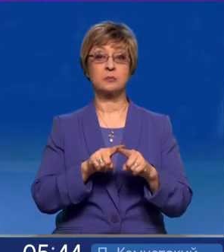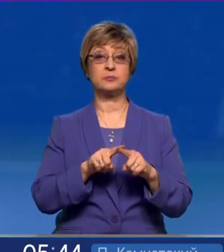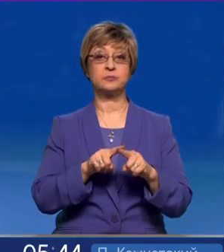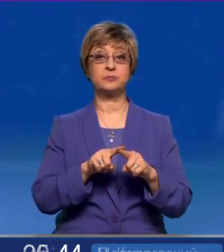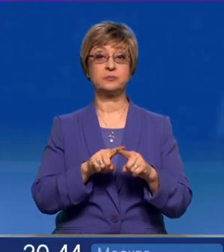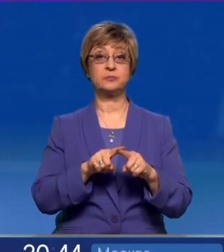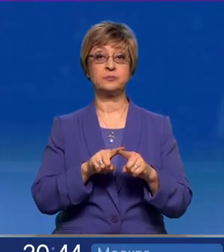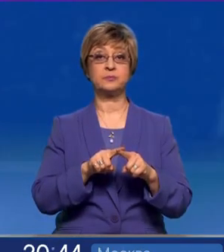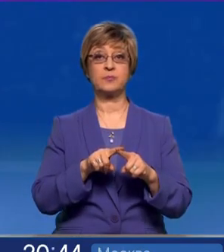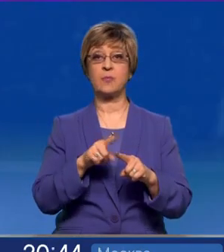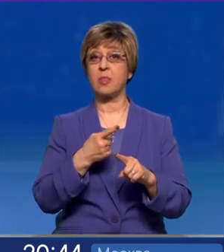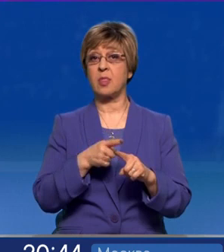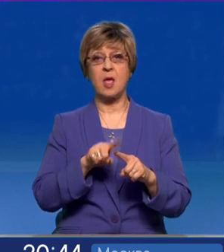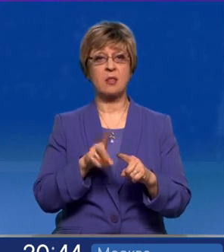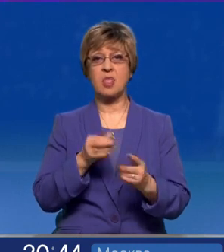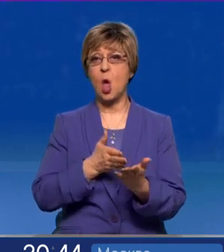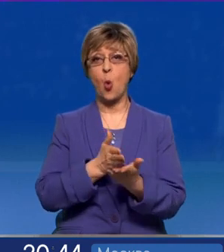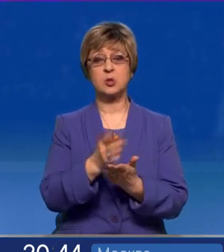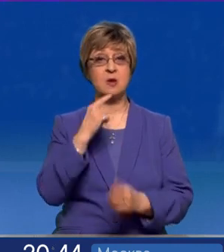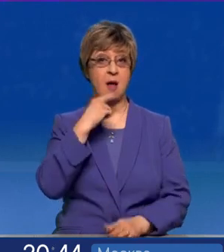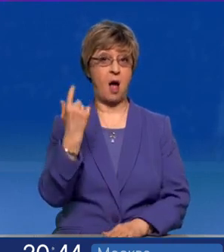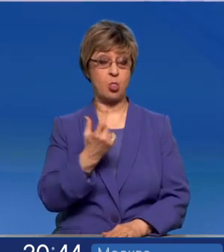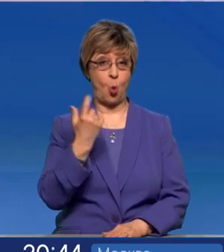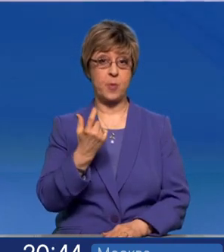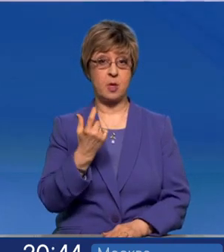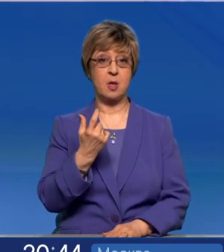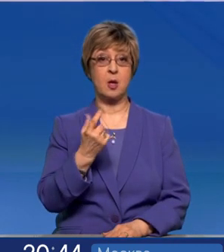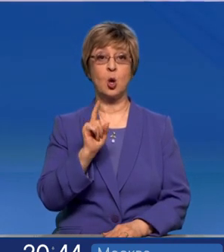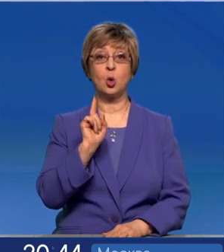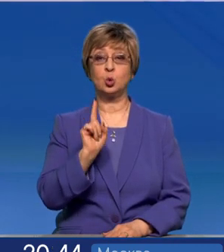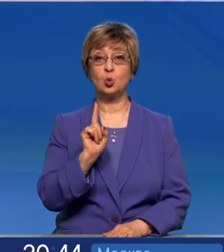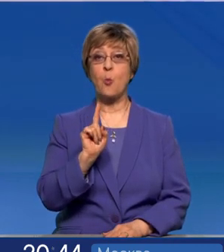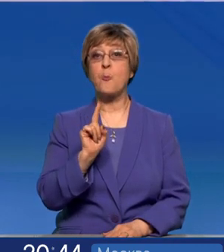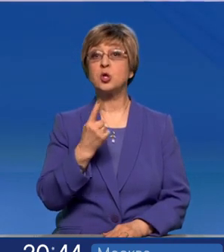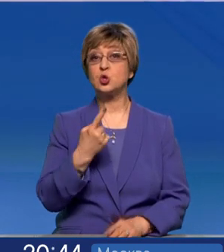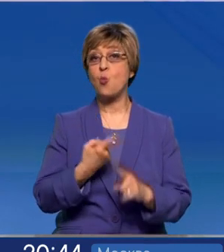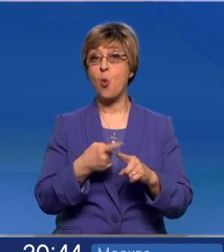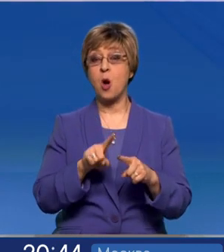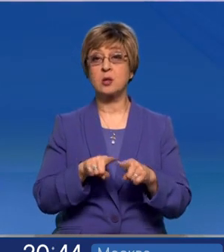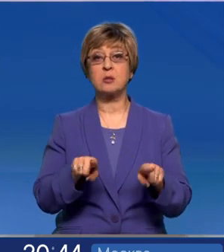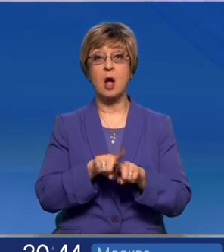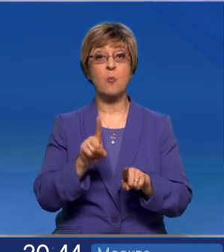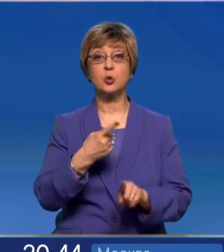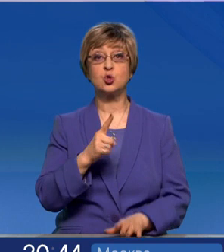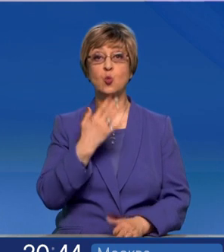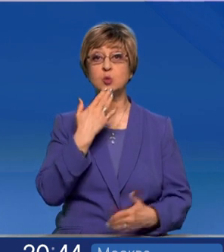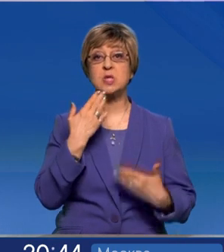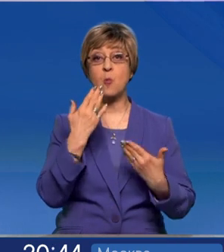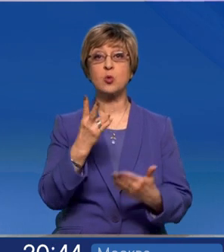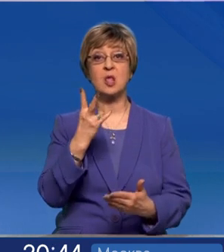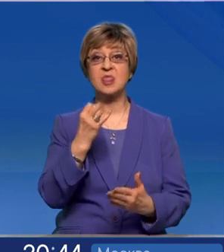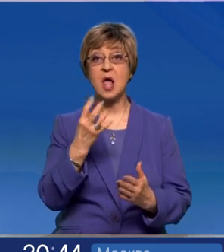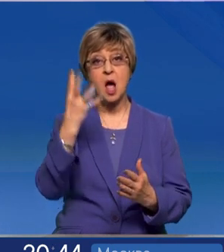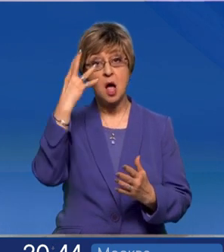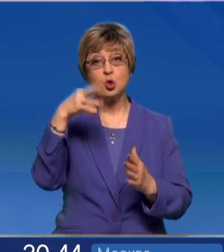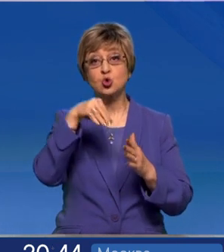не совсем отрасль экономики, хотя это, конечно, становится отраслью экономики, но ведь почему это так? Почему запрос не на содержательный